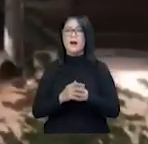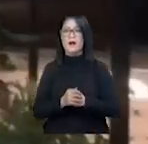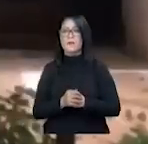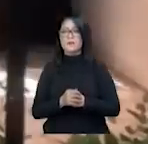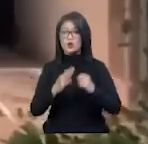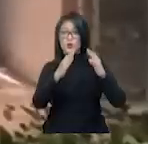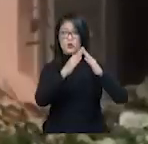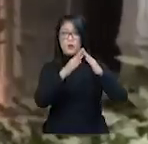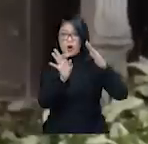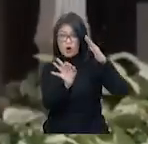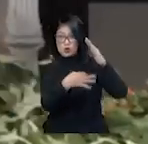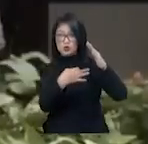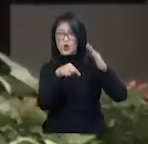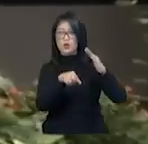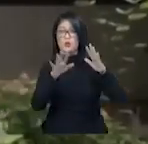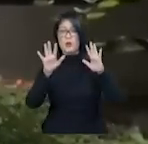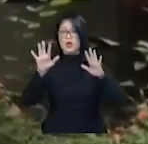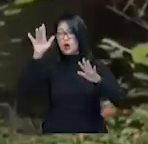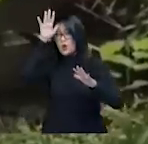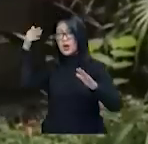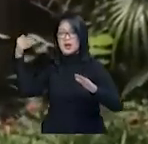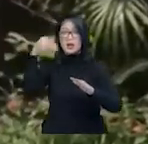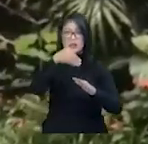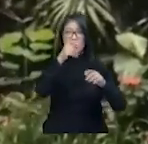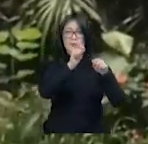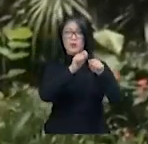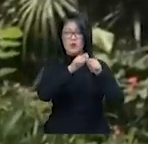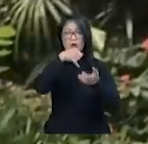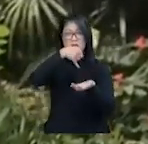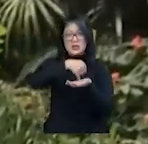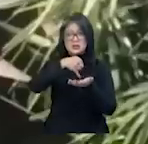tempat pembuat konten media sosial membuat tayangan video bertema horor.